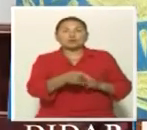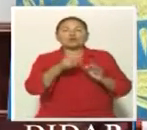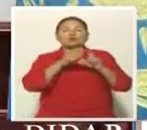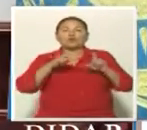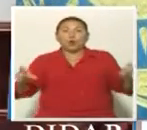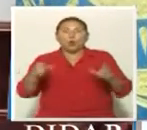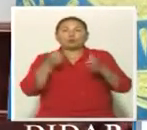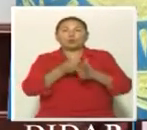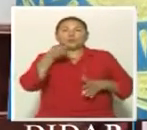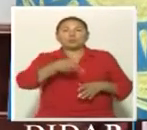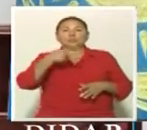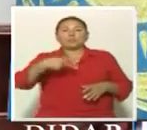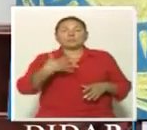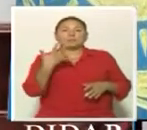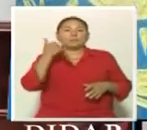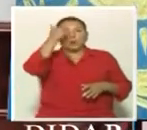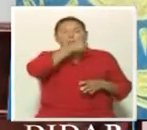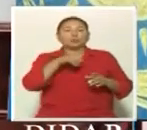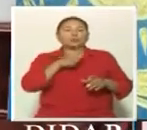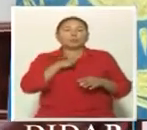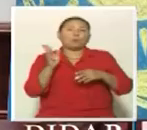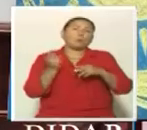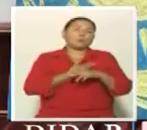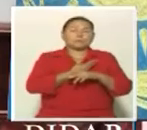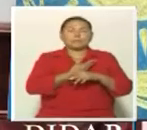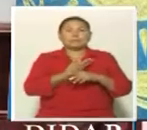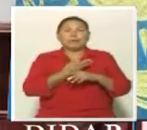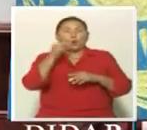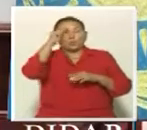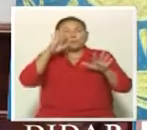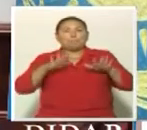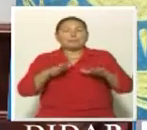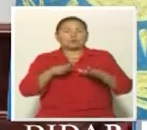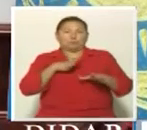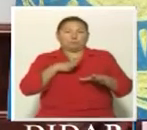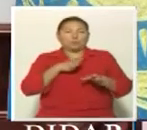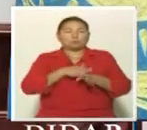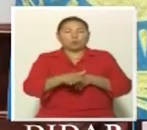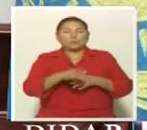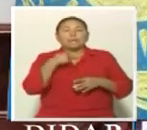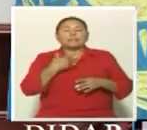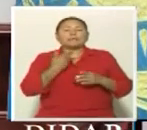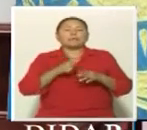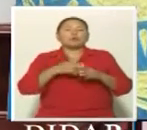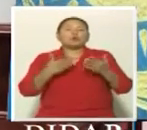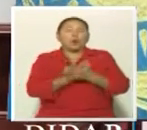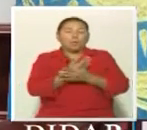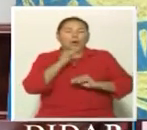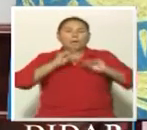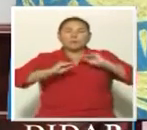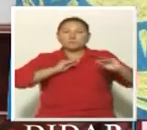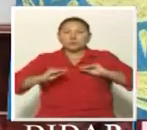школ до 2025 года чтобы устранить дефицит ученических мест и это должны быть современные прекрасно